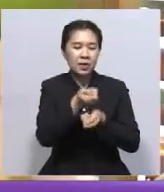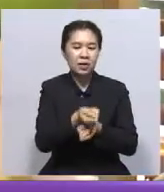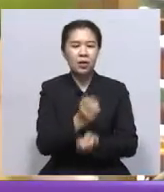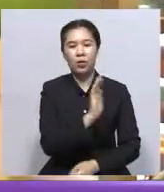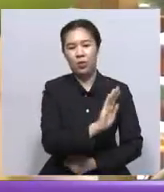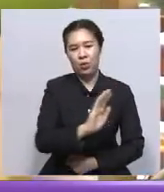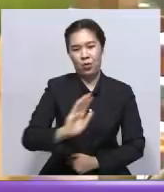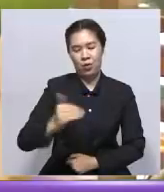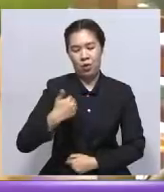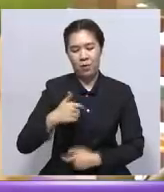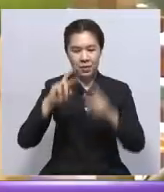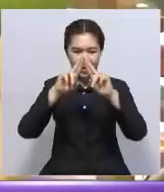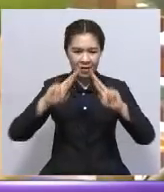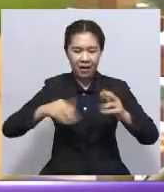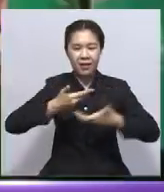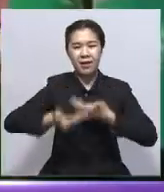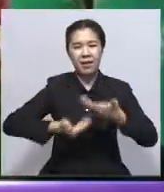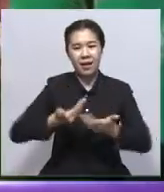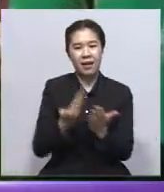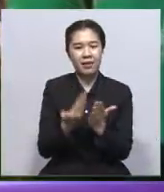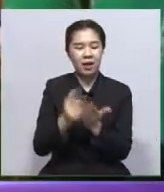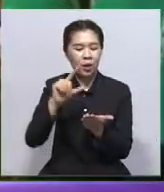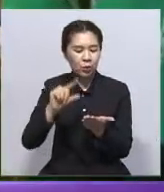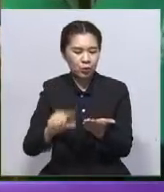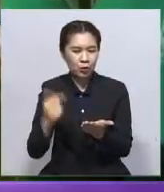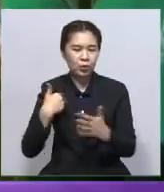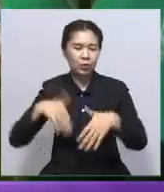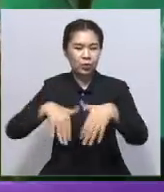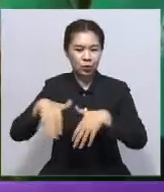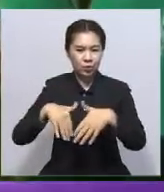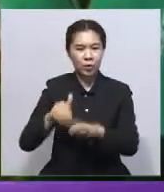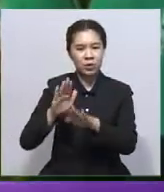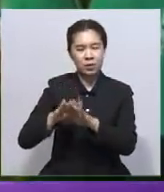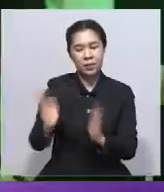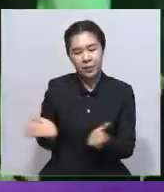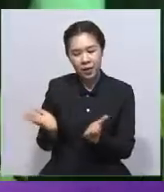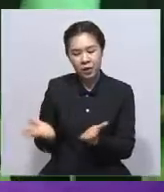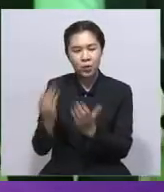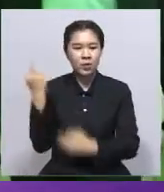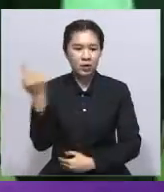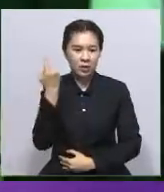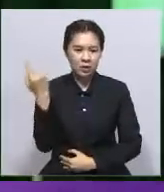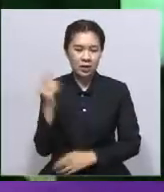อยู่มาจำหน่ายในราคาถูกสร้างรายได้ให้กับชุมชนและมีการกระตุ้นการท่องเที่ยวโดยจะเปิดเฉพา